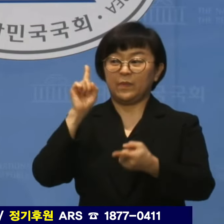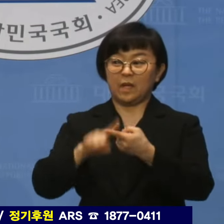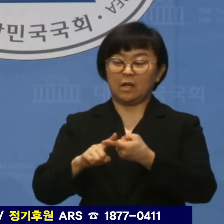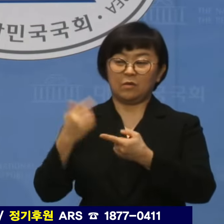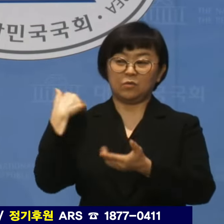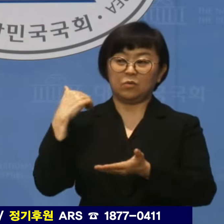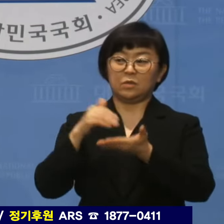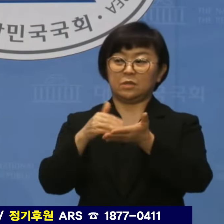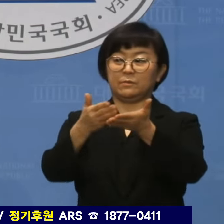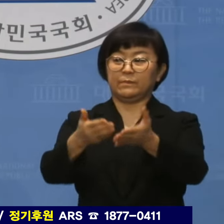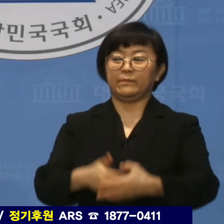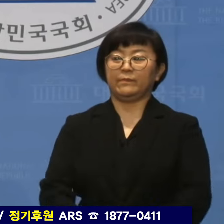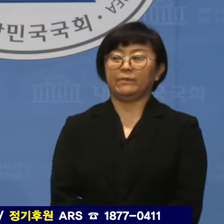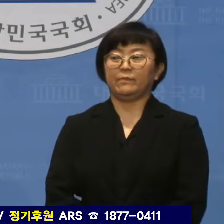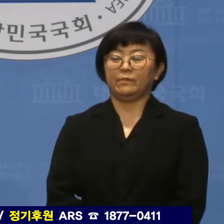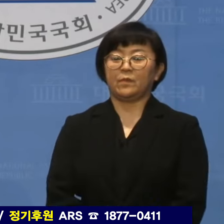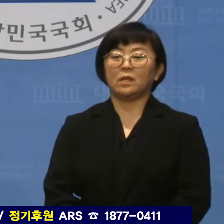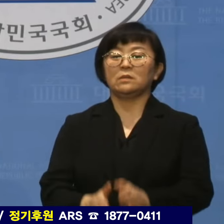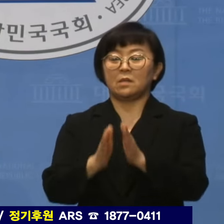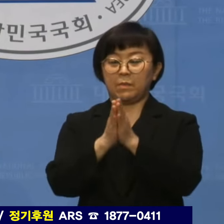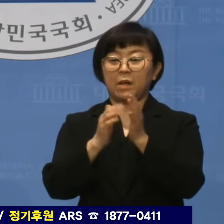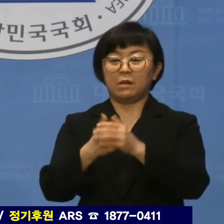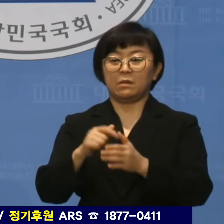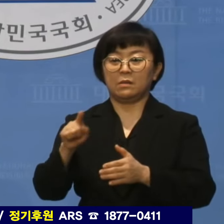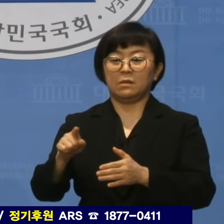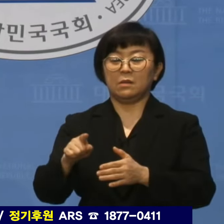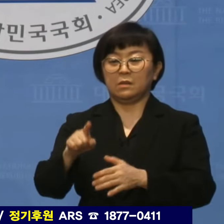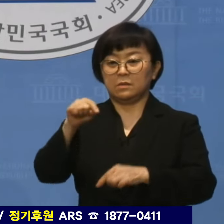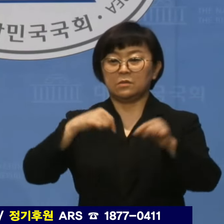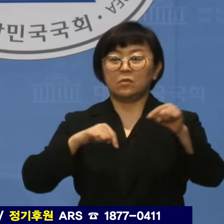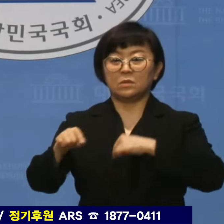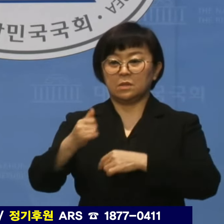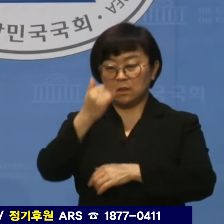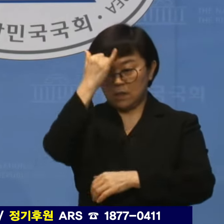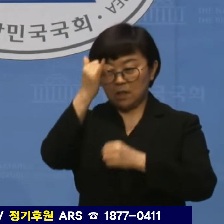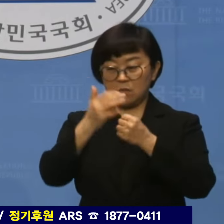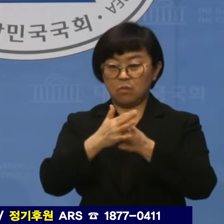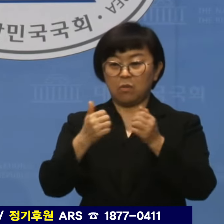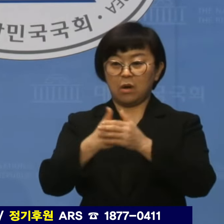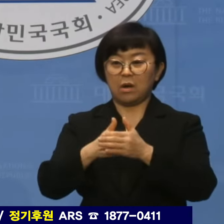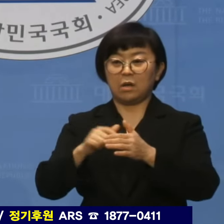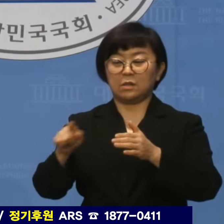그대로 돌려드리겠습니다. 제발 최소한의 정치적